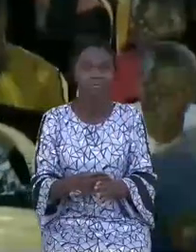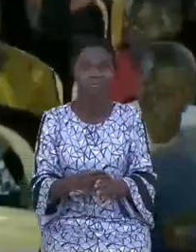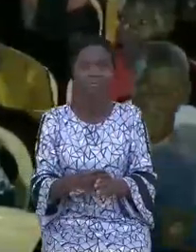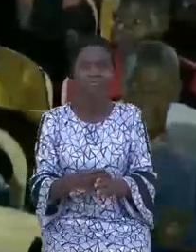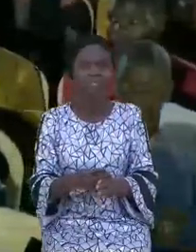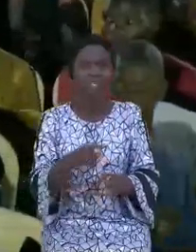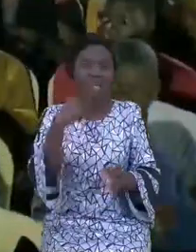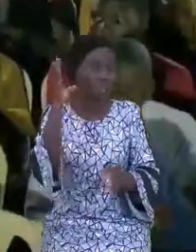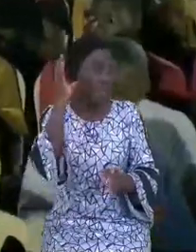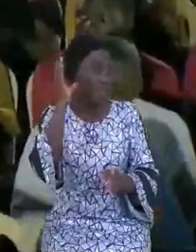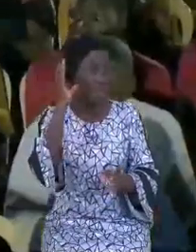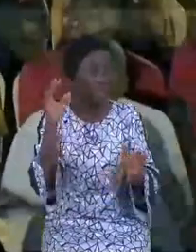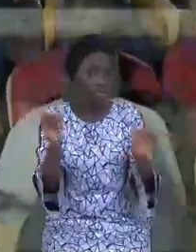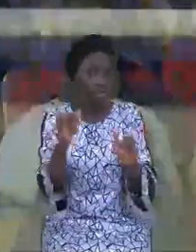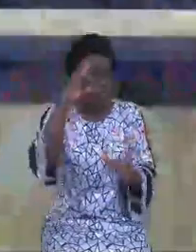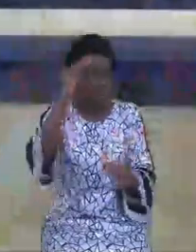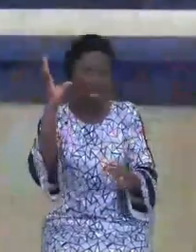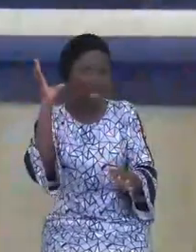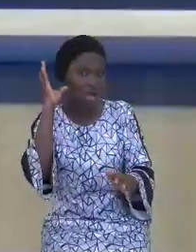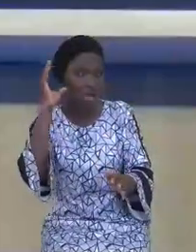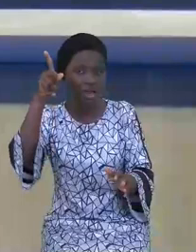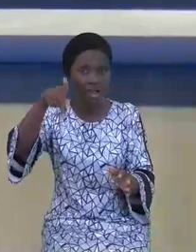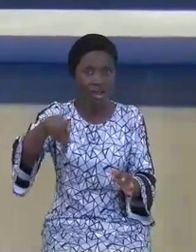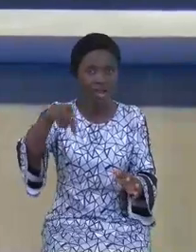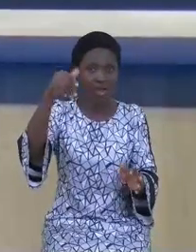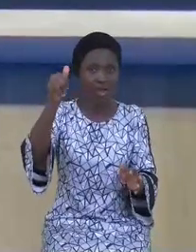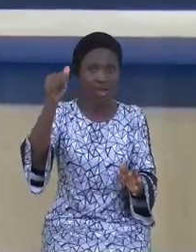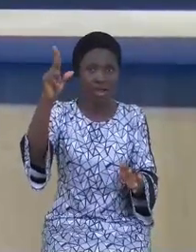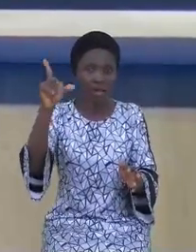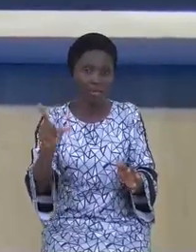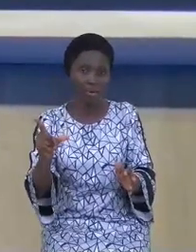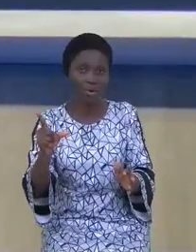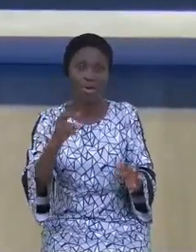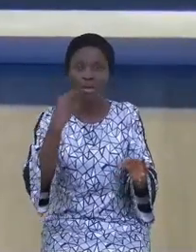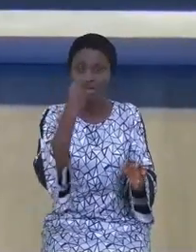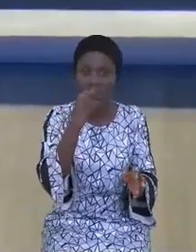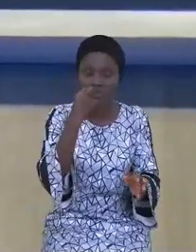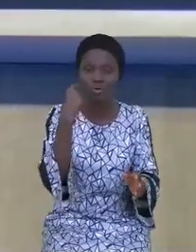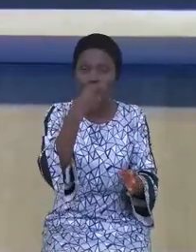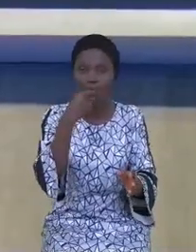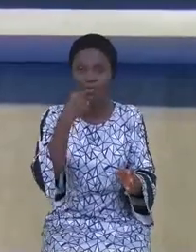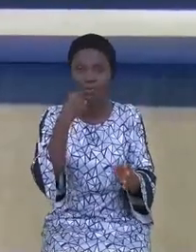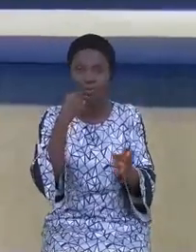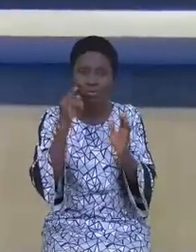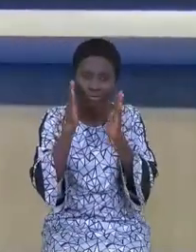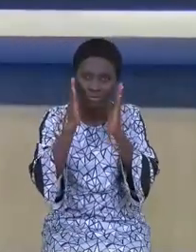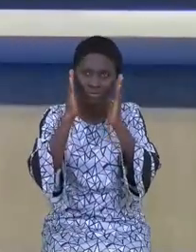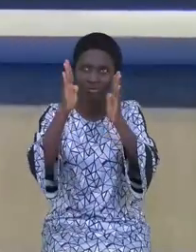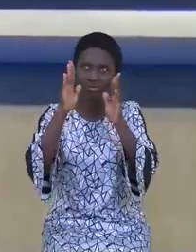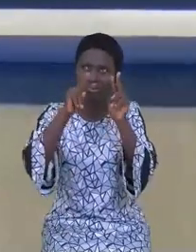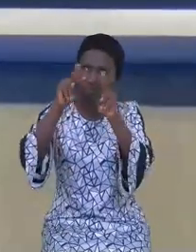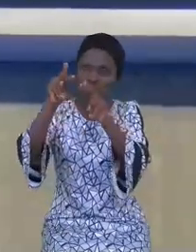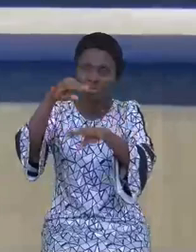Il écoutait parler Paul. Et Paul, fixant les regards sur lui et voyant qu'il avait la foi pour être